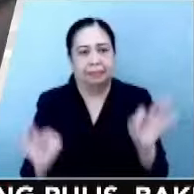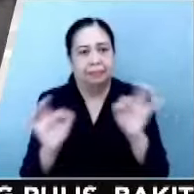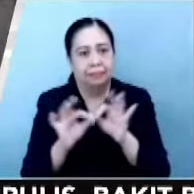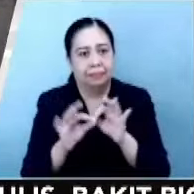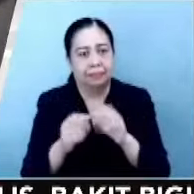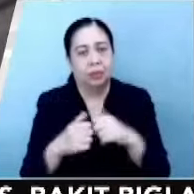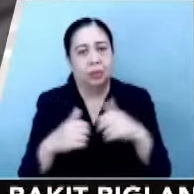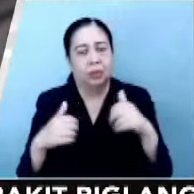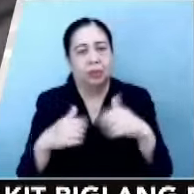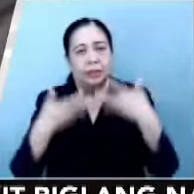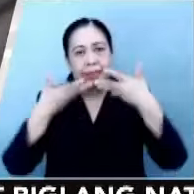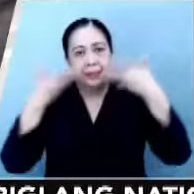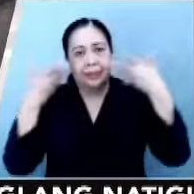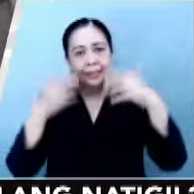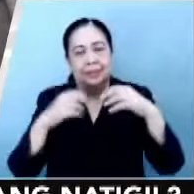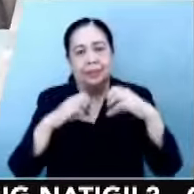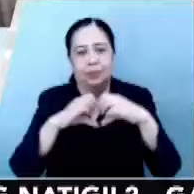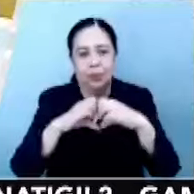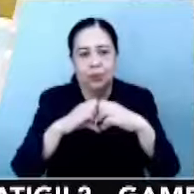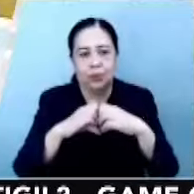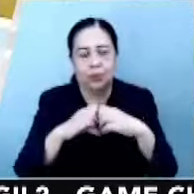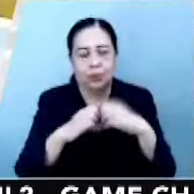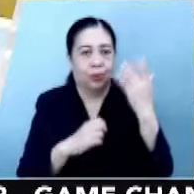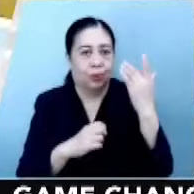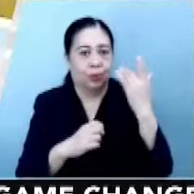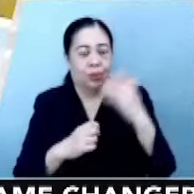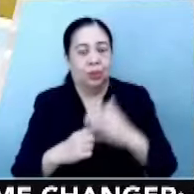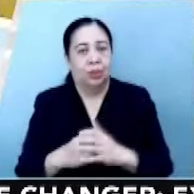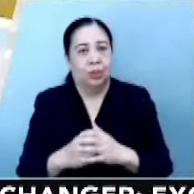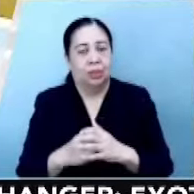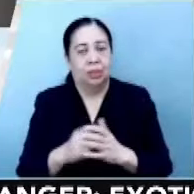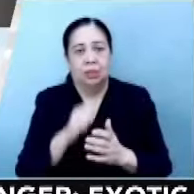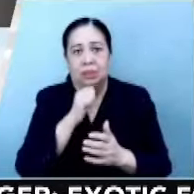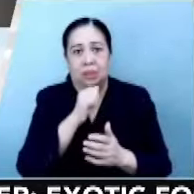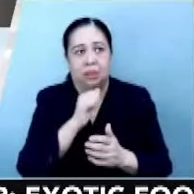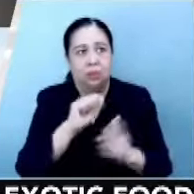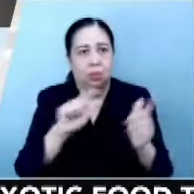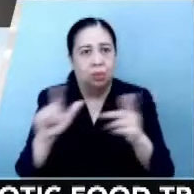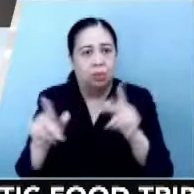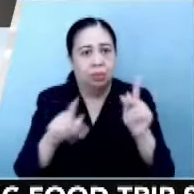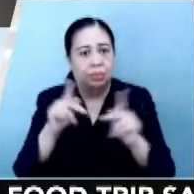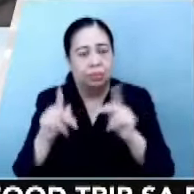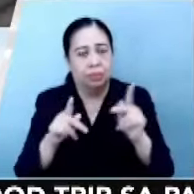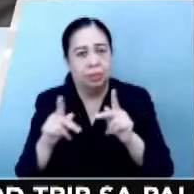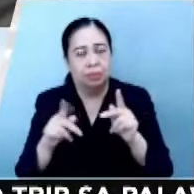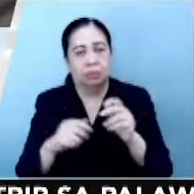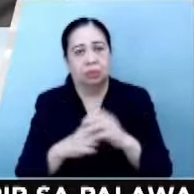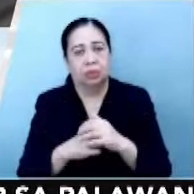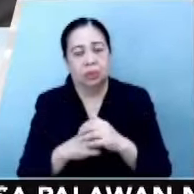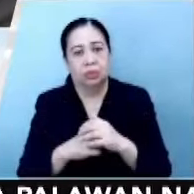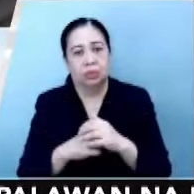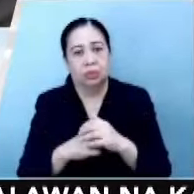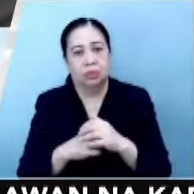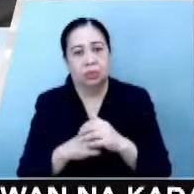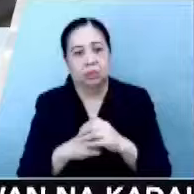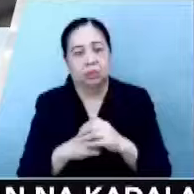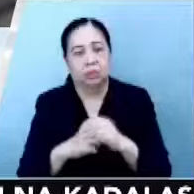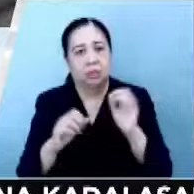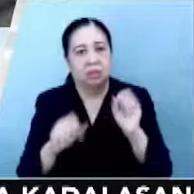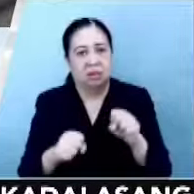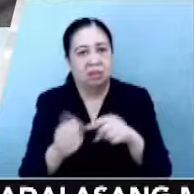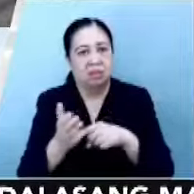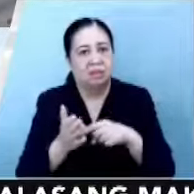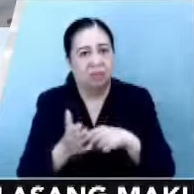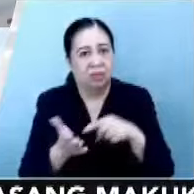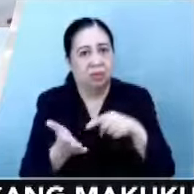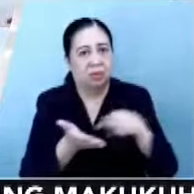Kapuso sapagkat hindi lahat ng tao na mamayan sa bansa natin ay nakaka-afford na magbayad sa